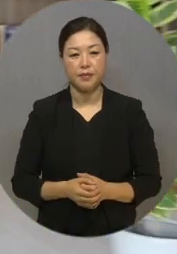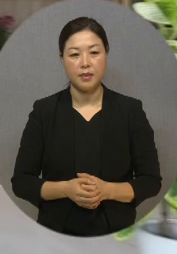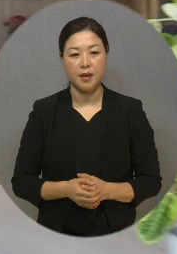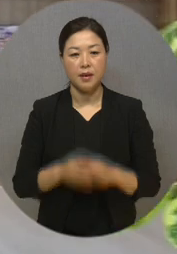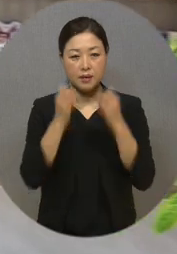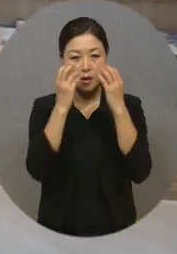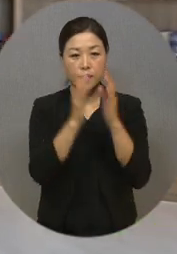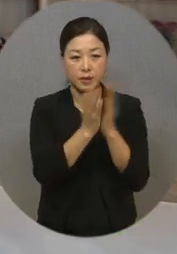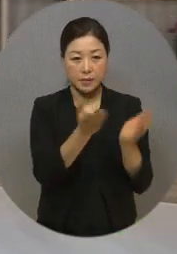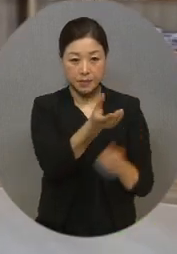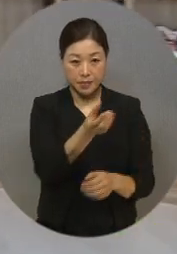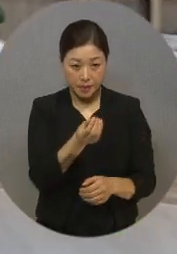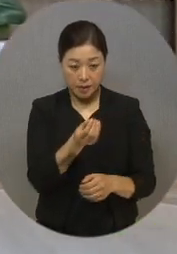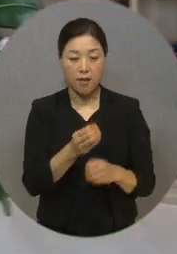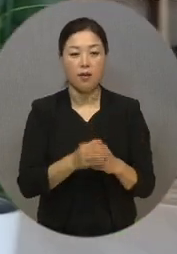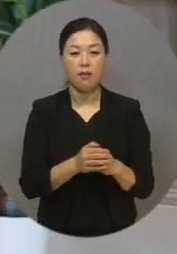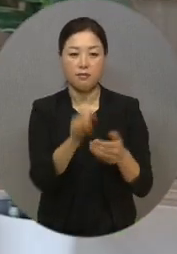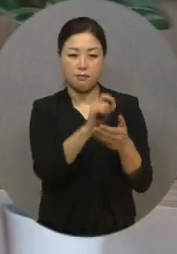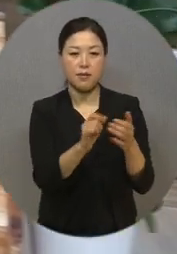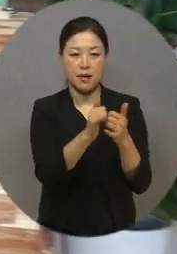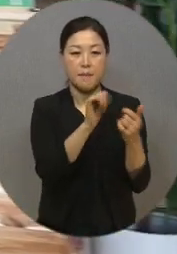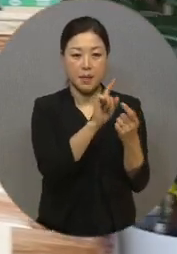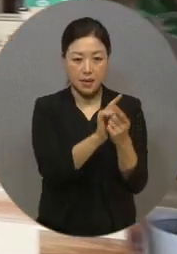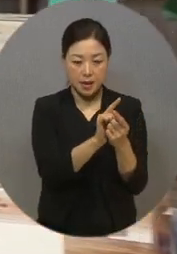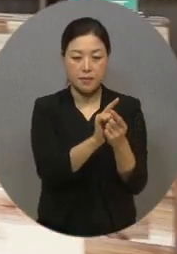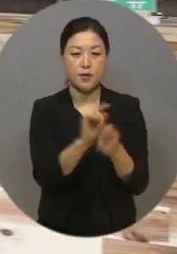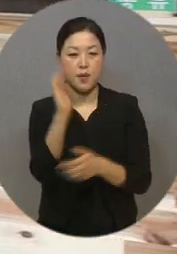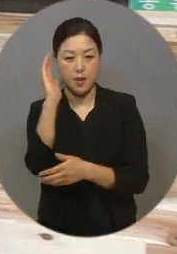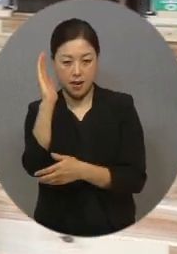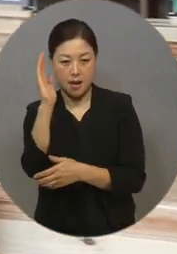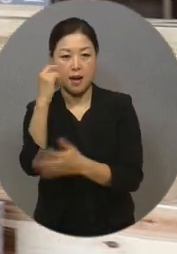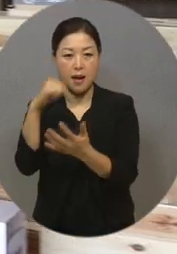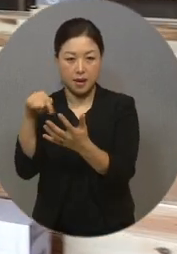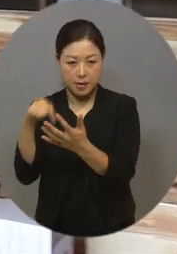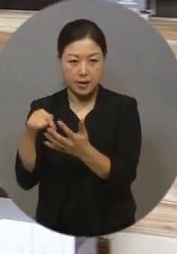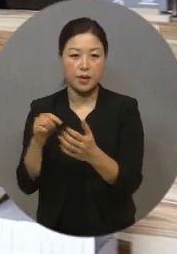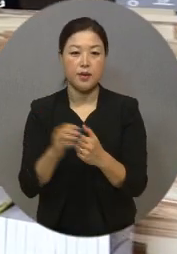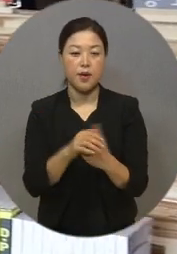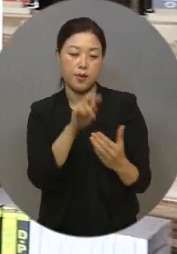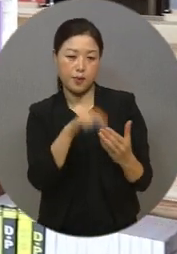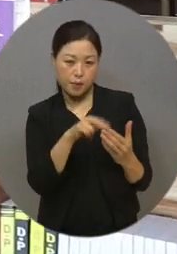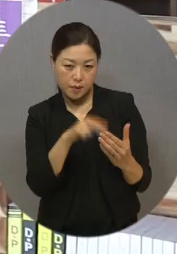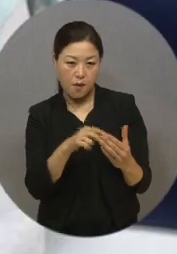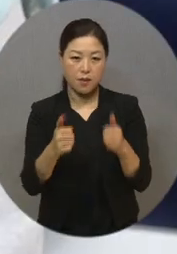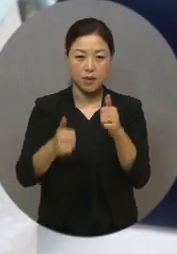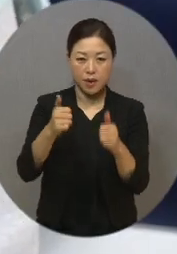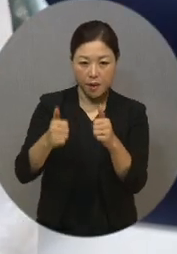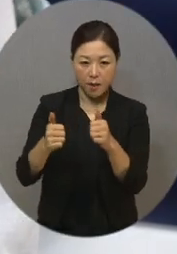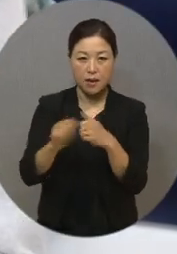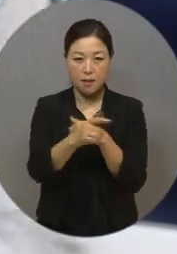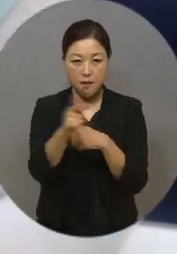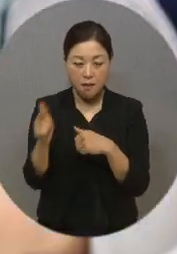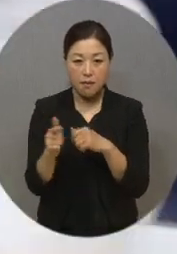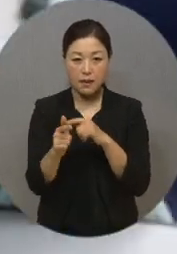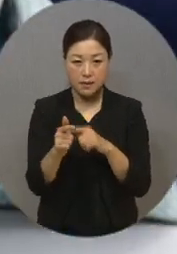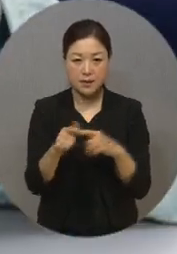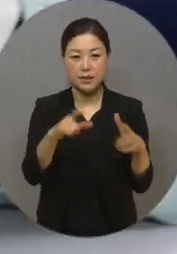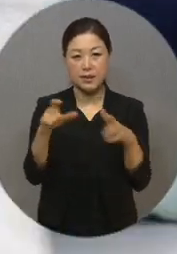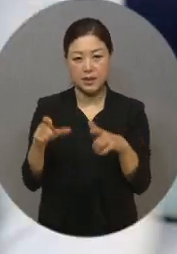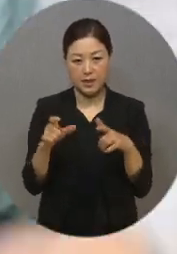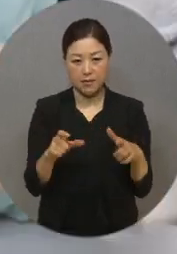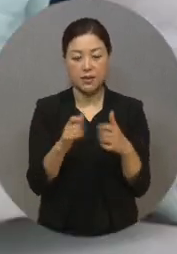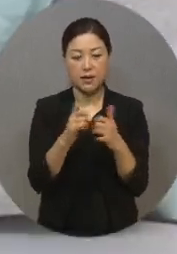대여만이 아니라 저자와의 만남, 입문 강좌, 독서 진흥 대회 등 다양한 프로그램으로 지역 주민의 문화